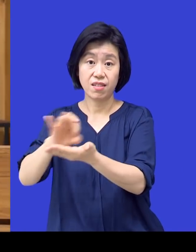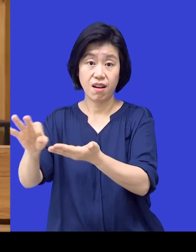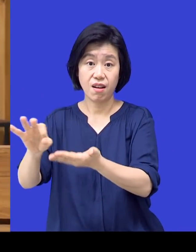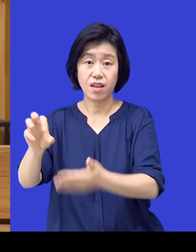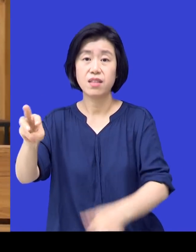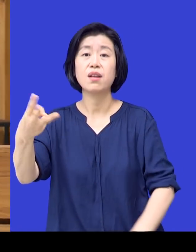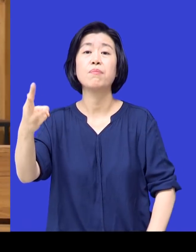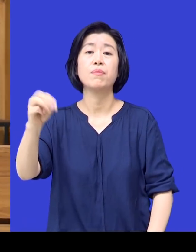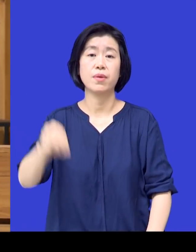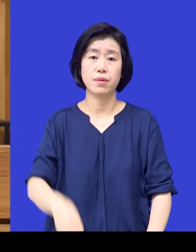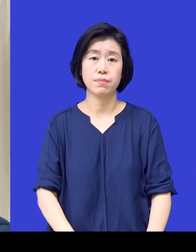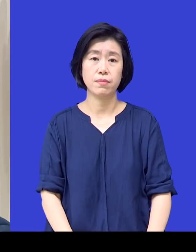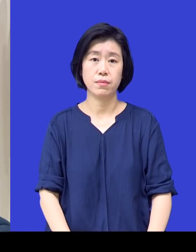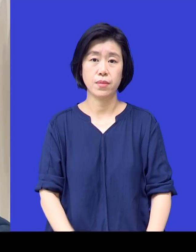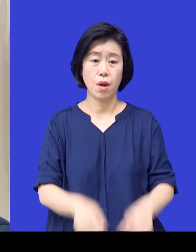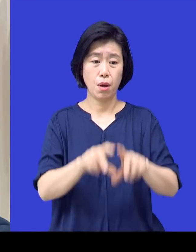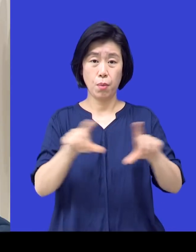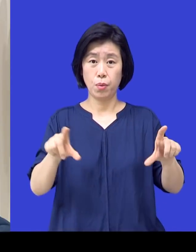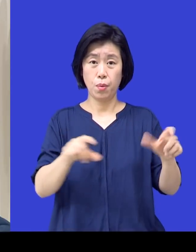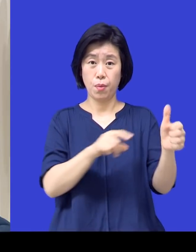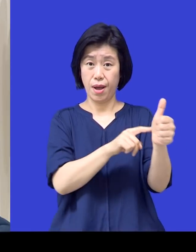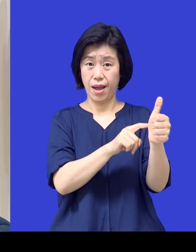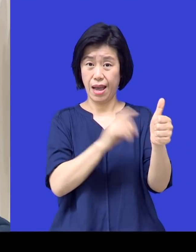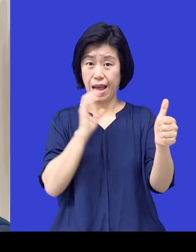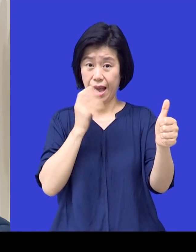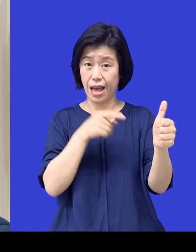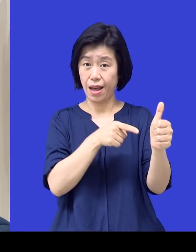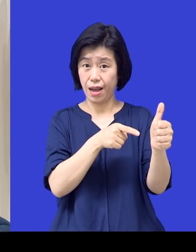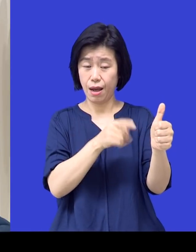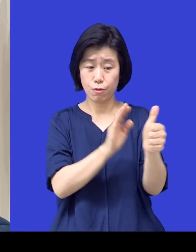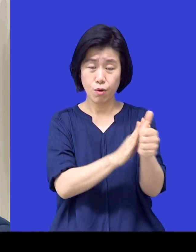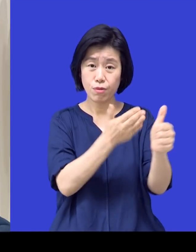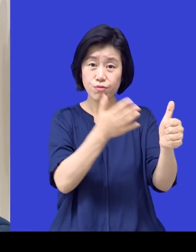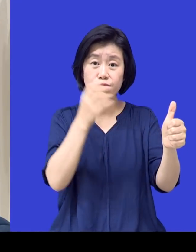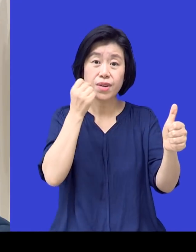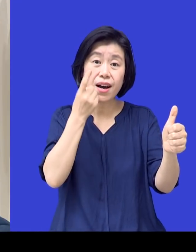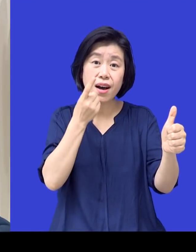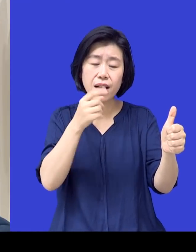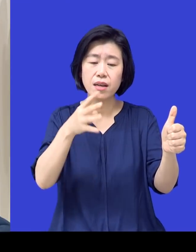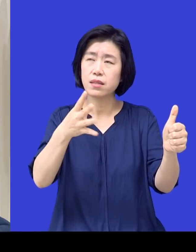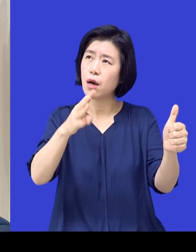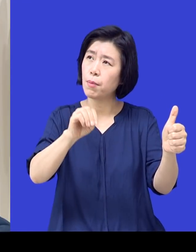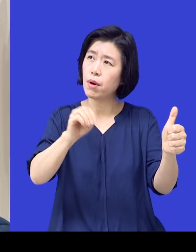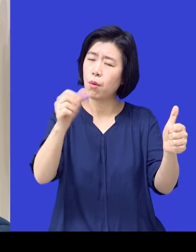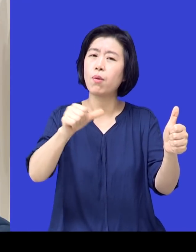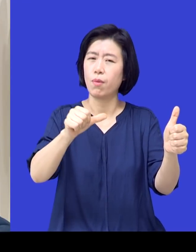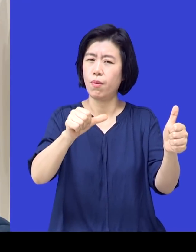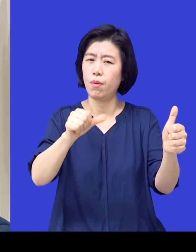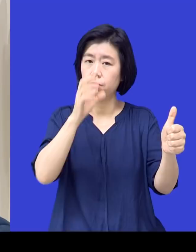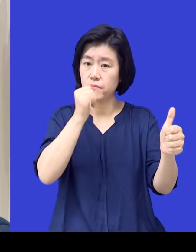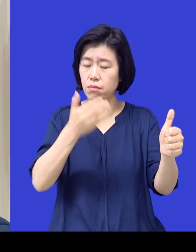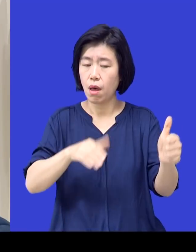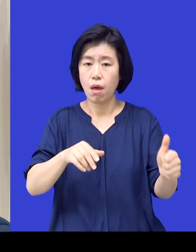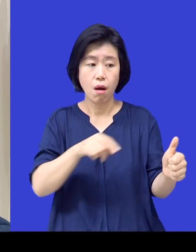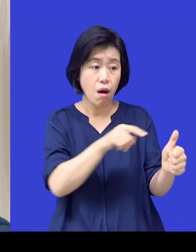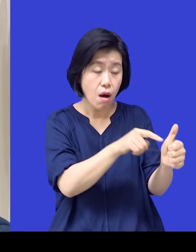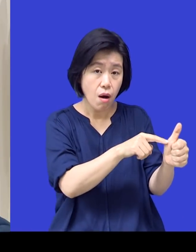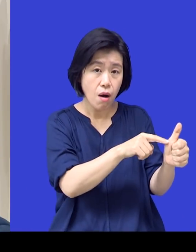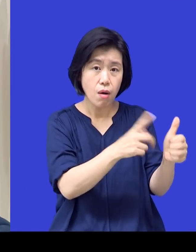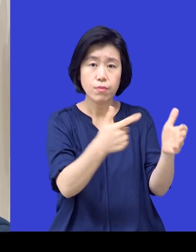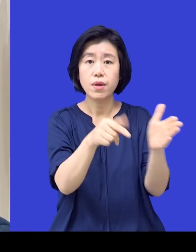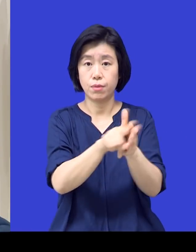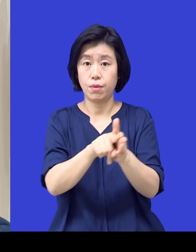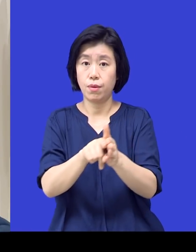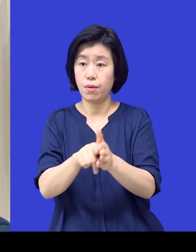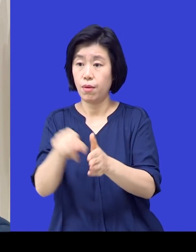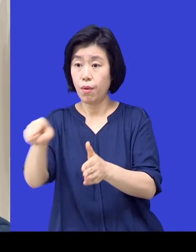얘 후원금이 4만 5천 원인데 지금 300만 원을 한 달에 약값으로 쓴다는 거예요. 그것도 약을 실험이기 때문에